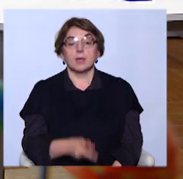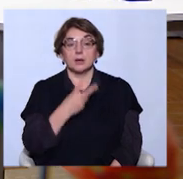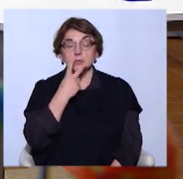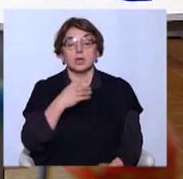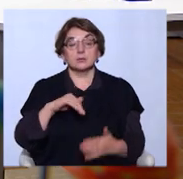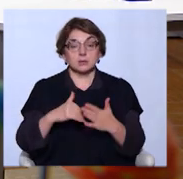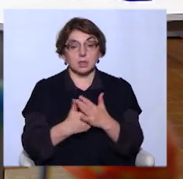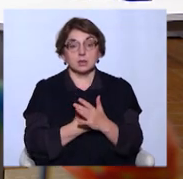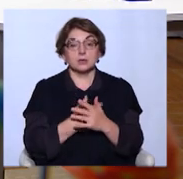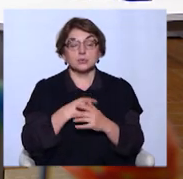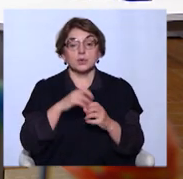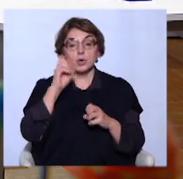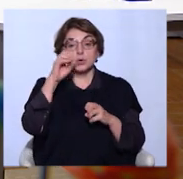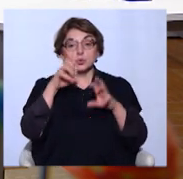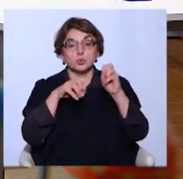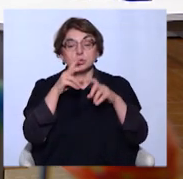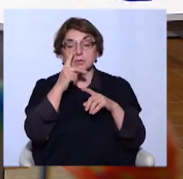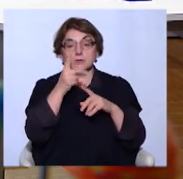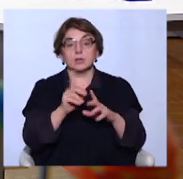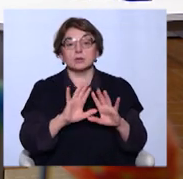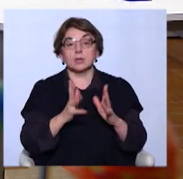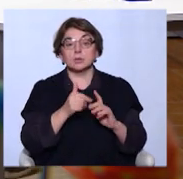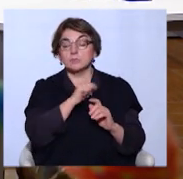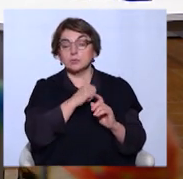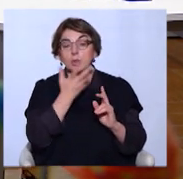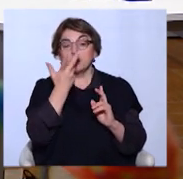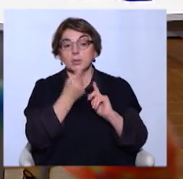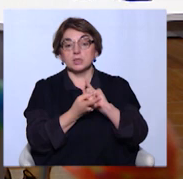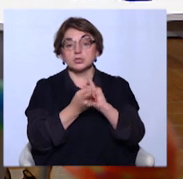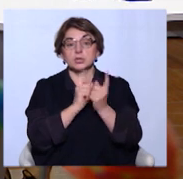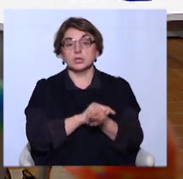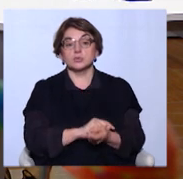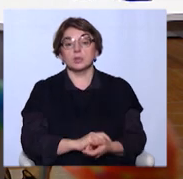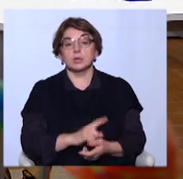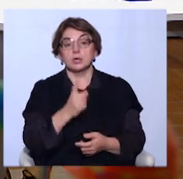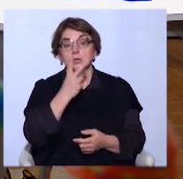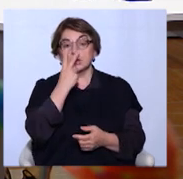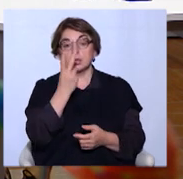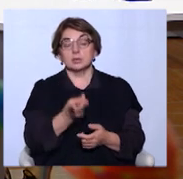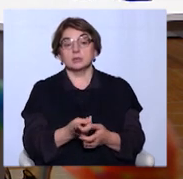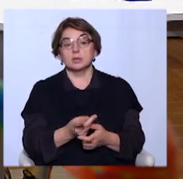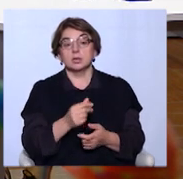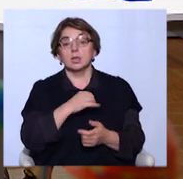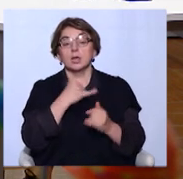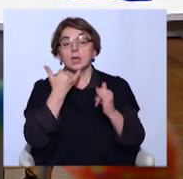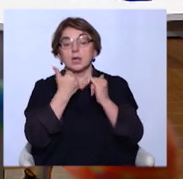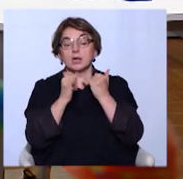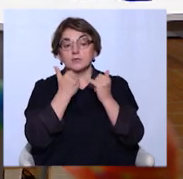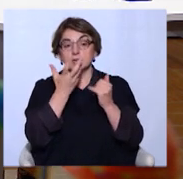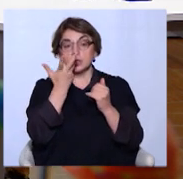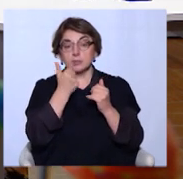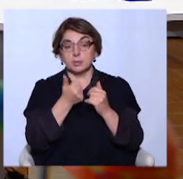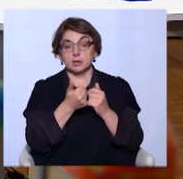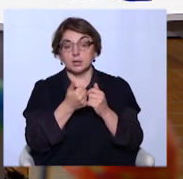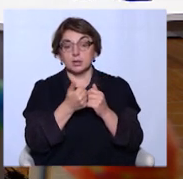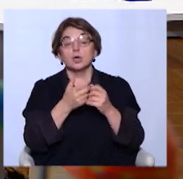მოდით ახლა დაუბრუნდეთ ჩვენს შუქნიშნის რეაქციას და ვნახოთ, თუ როგორ შეიცვალა მან ფერი. აი, როგორც ხედავთ, ეს არის ყვითელი